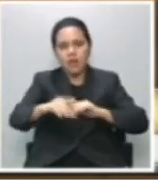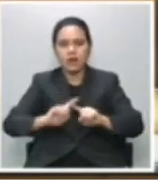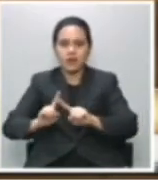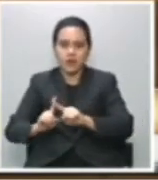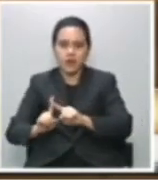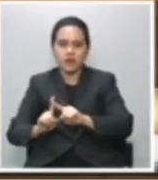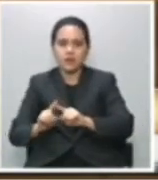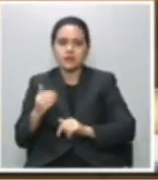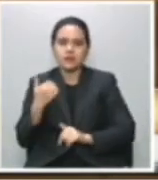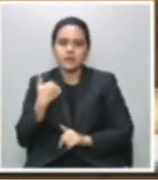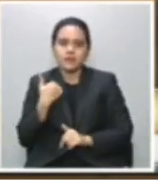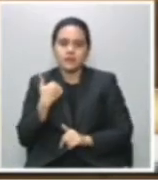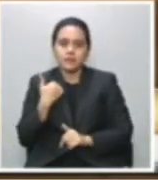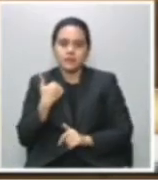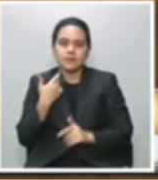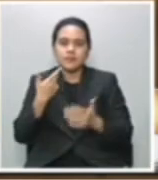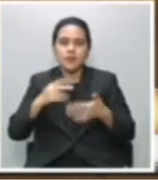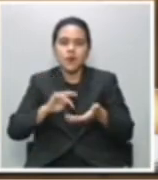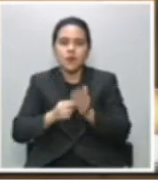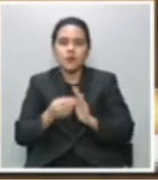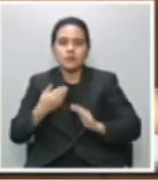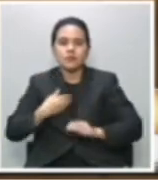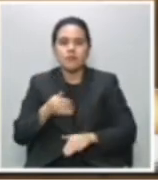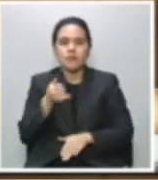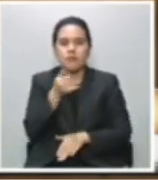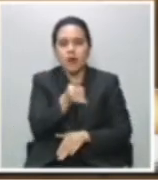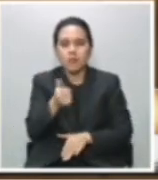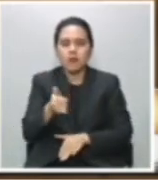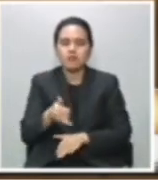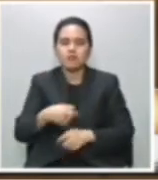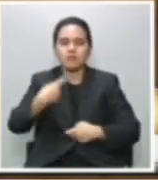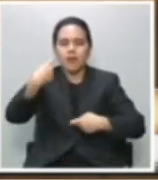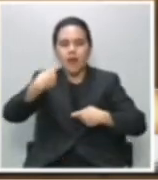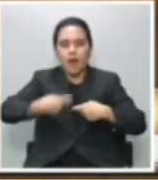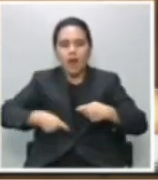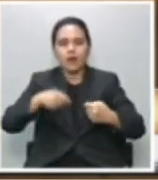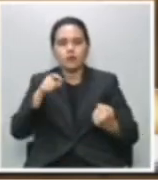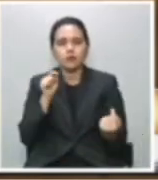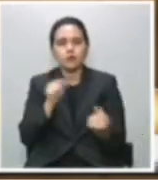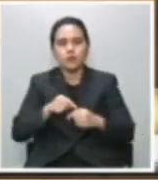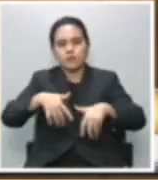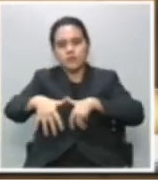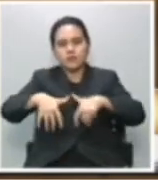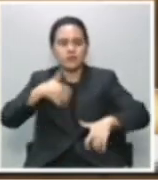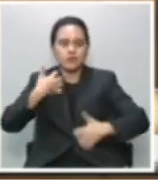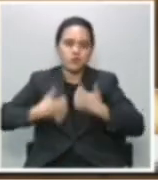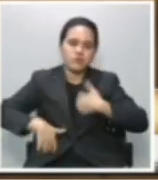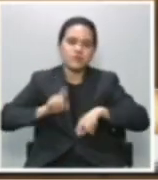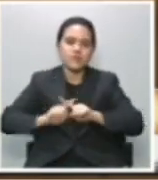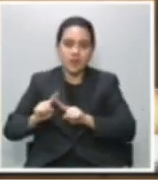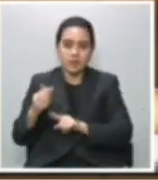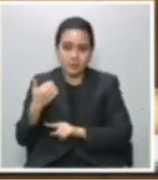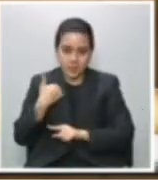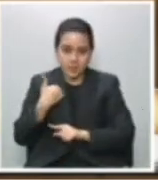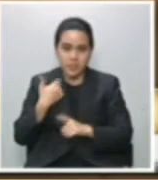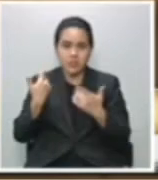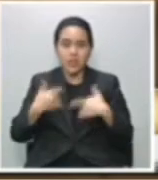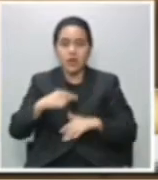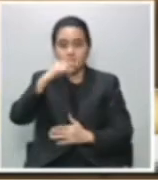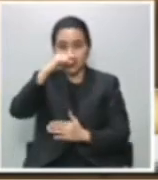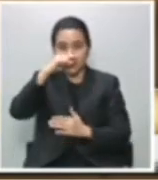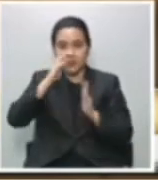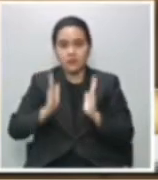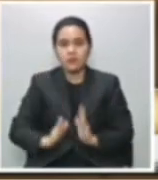ก็ความไม่สะดวกหรือความถึงขั้นเดือดร้อนของพี่น้องประชาชนทุกคนในประเทศไทยรู้ดีว่